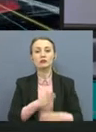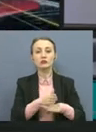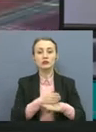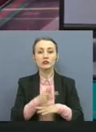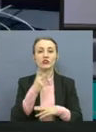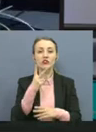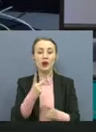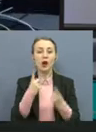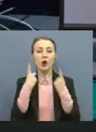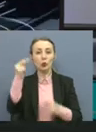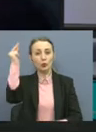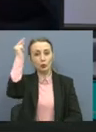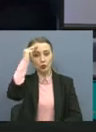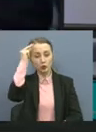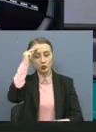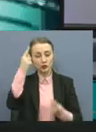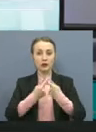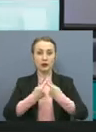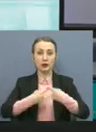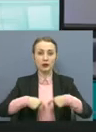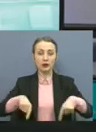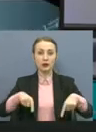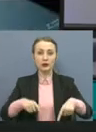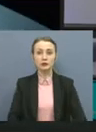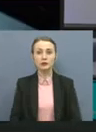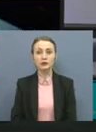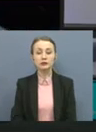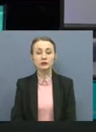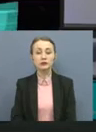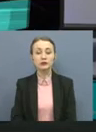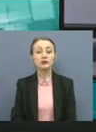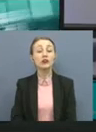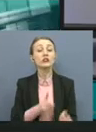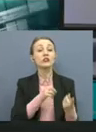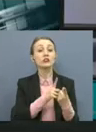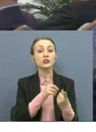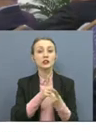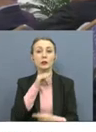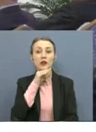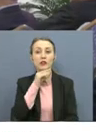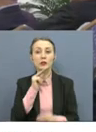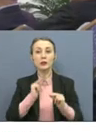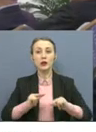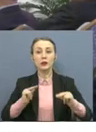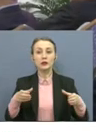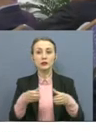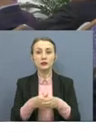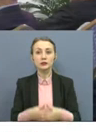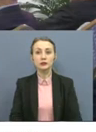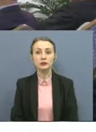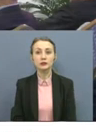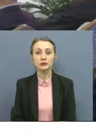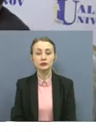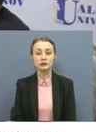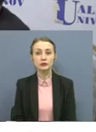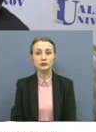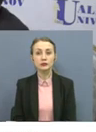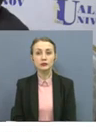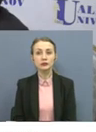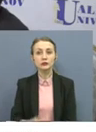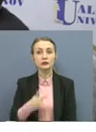облыс орталығындағы көпсалалы облыстық ауруханадағы жүрек орталығының жұмысымен танысты. Шоқан Уәлиханов атындағы Көкшетау мемлекеттік